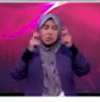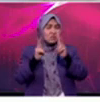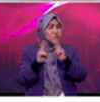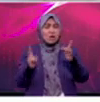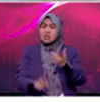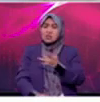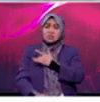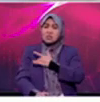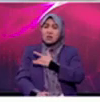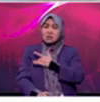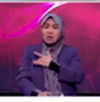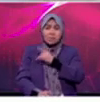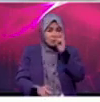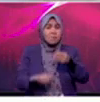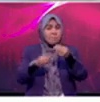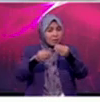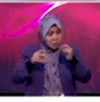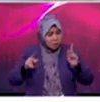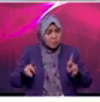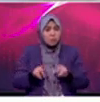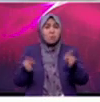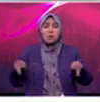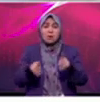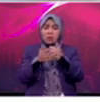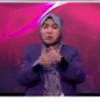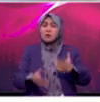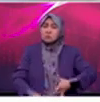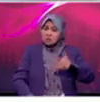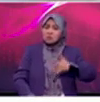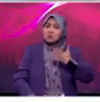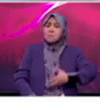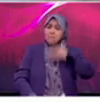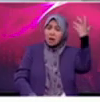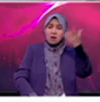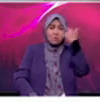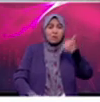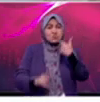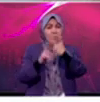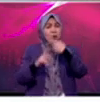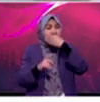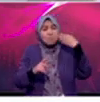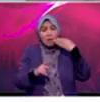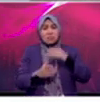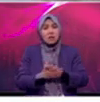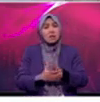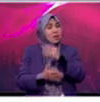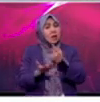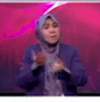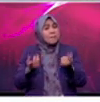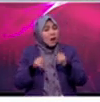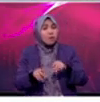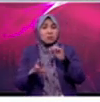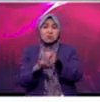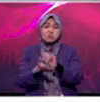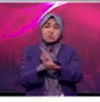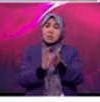sensitif dan kena beri ruang e kepada orang Islam memang mereka rasa marah e sebab Ni dalam bulan Ramadan dan dan apa yang berlaku di situ